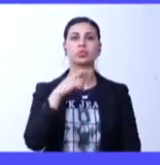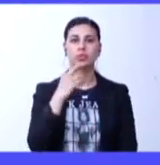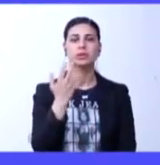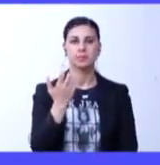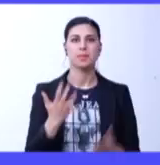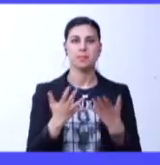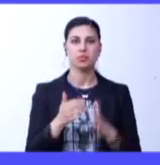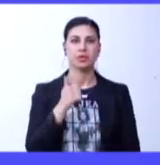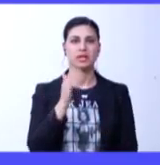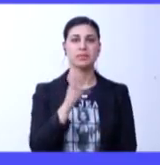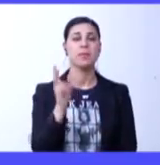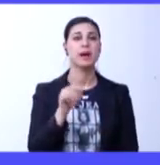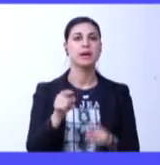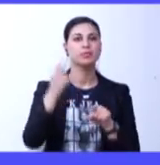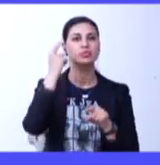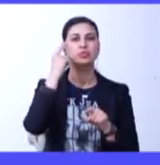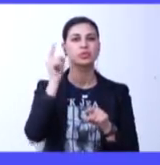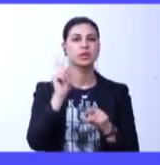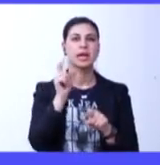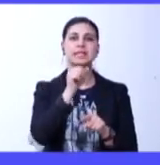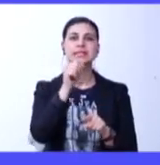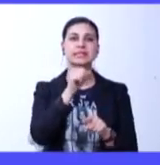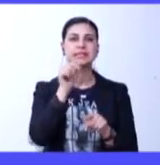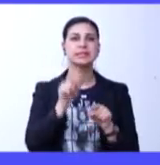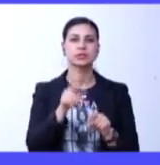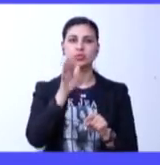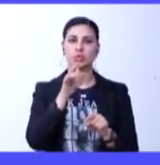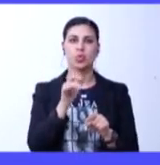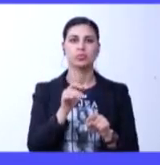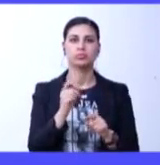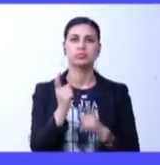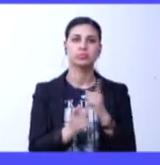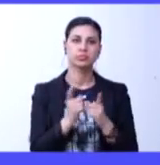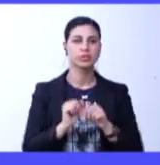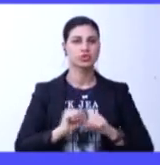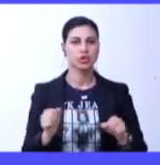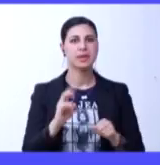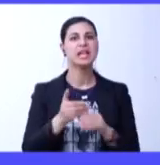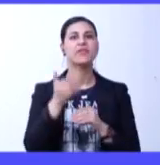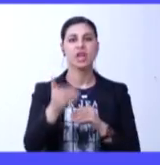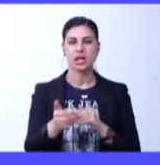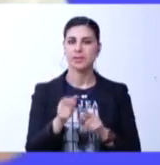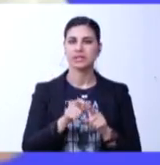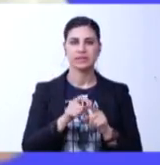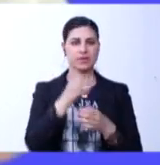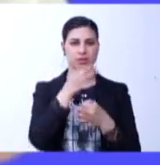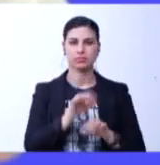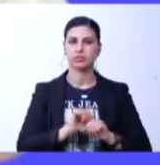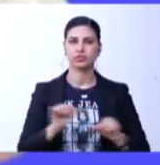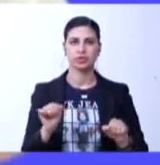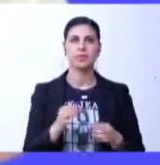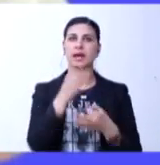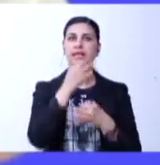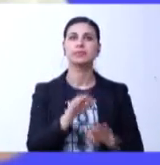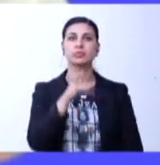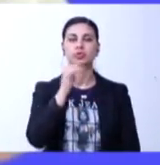უფრო კარგი იქნება, მაგრამ ეს იმას არ ნიშნავს, რომ დიდ ასაკში არ არის შესაძლებელი ან დაგვიანებული ან ასე შემდეგ. ანუ ნებისმიერ ასაკში შეიძლება